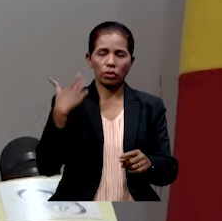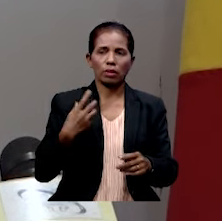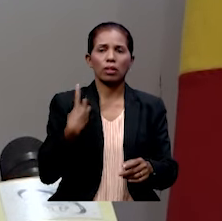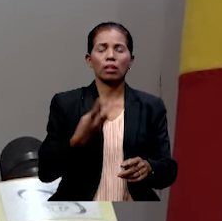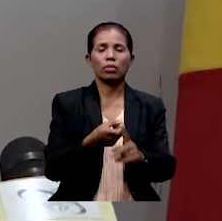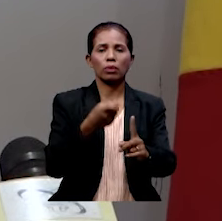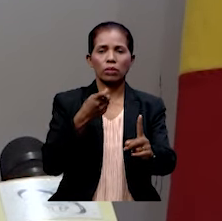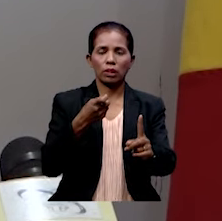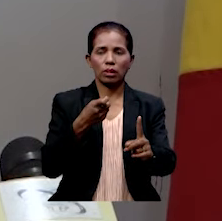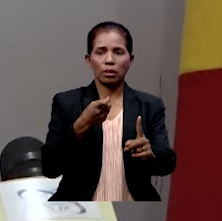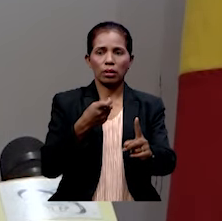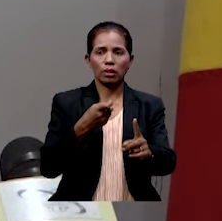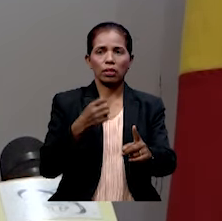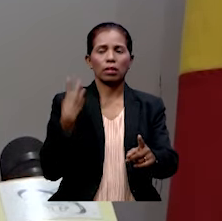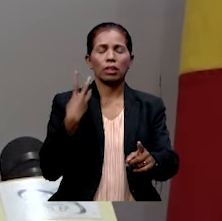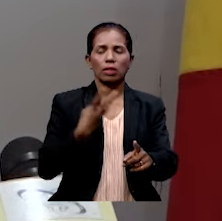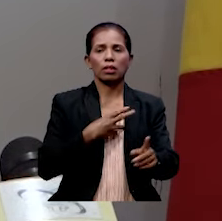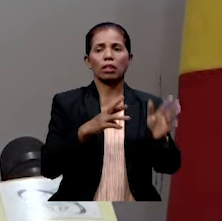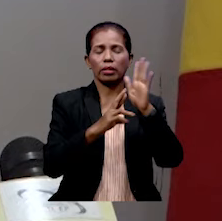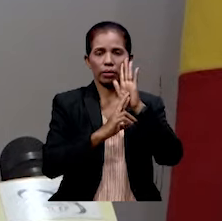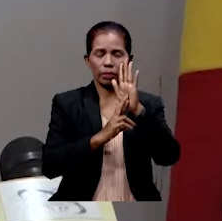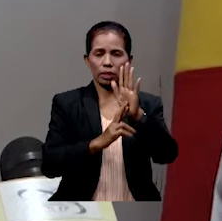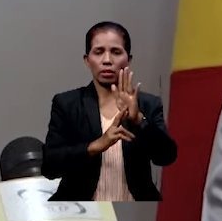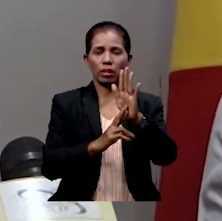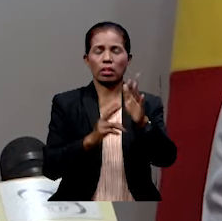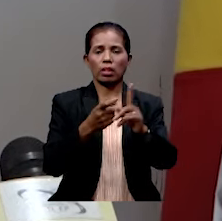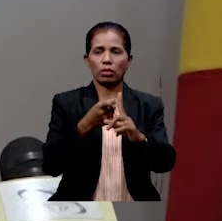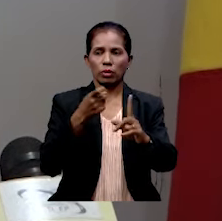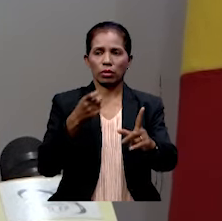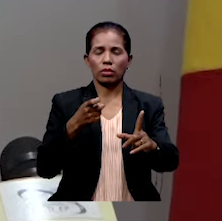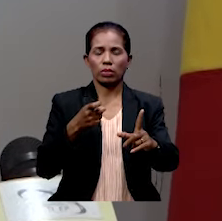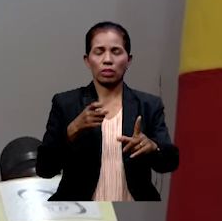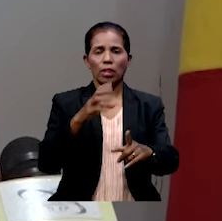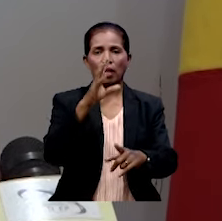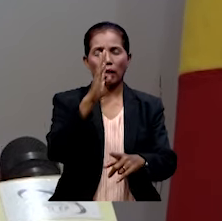usi i tenia representantes, usi envió,